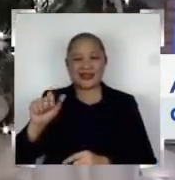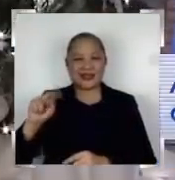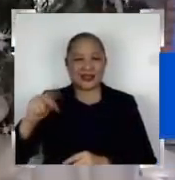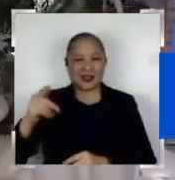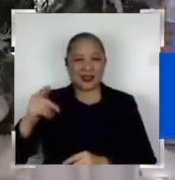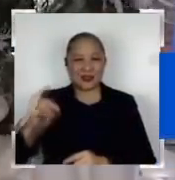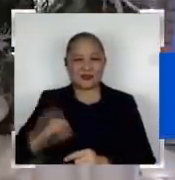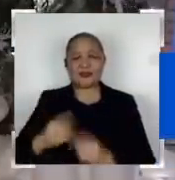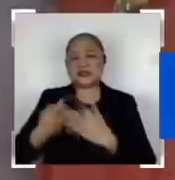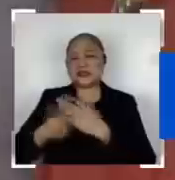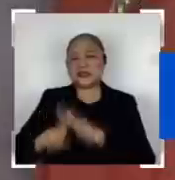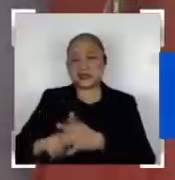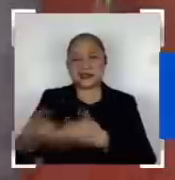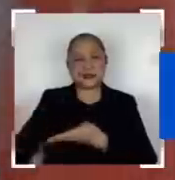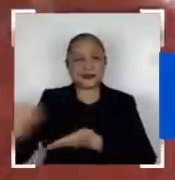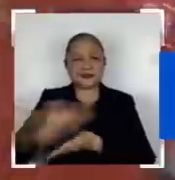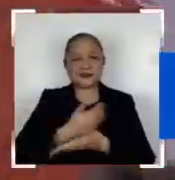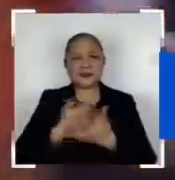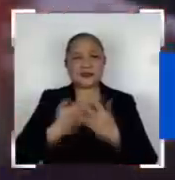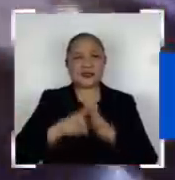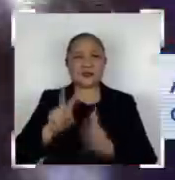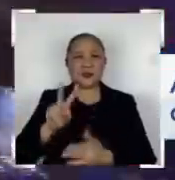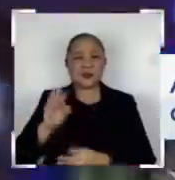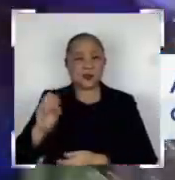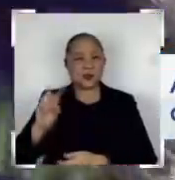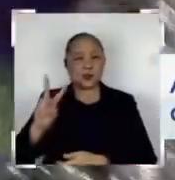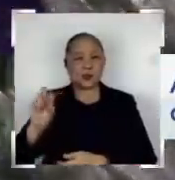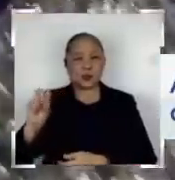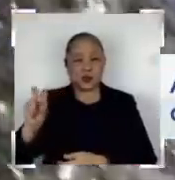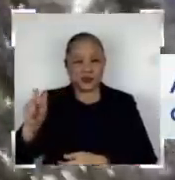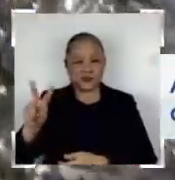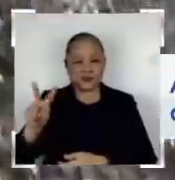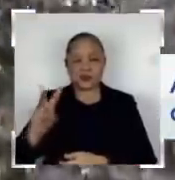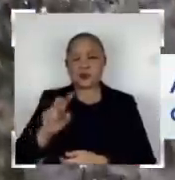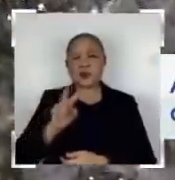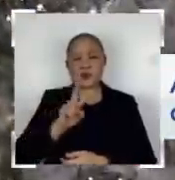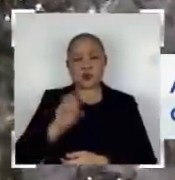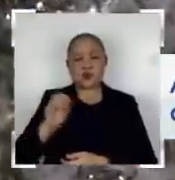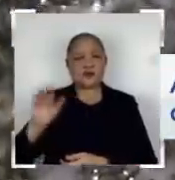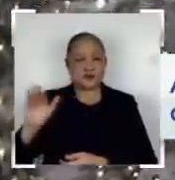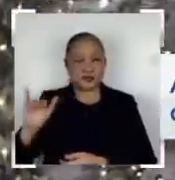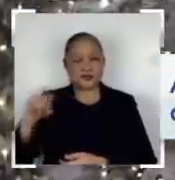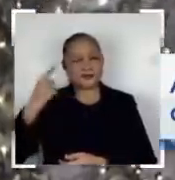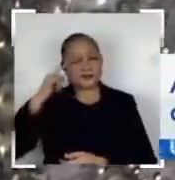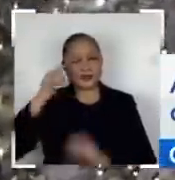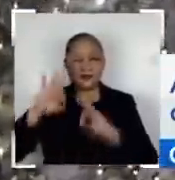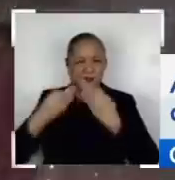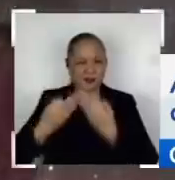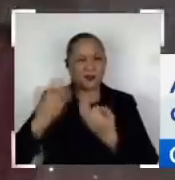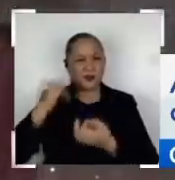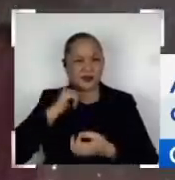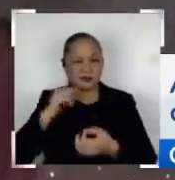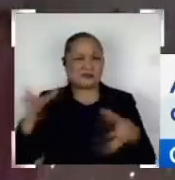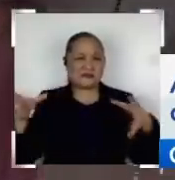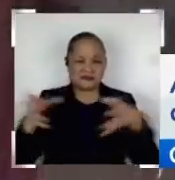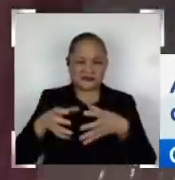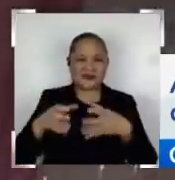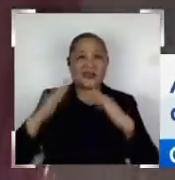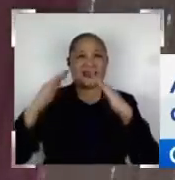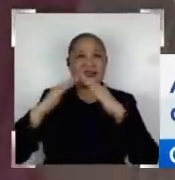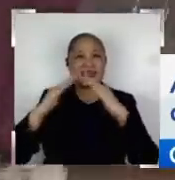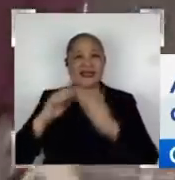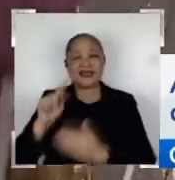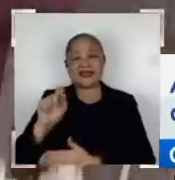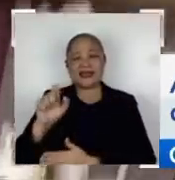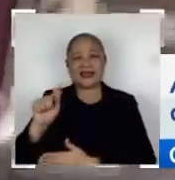simula 2012 and then 2015 naisipan ng pamilya namin na buuin tong Casa Tetangco na to sa mga koleksyon